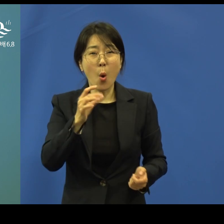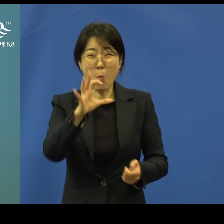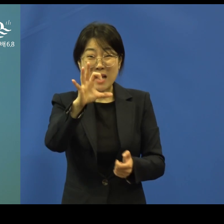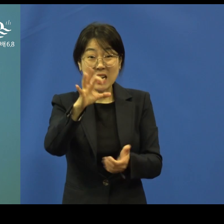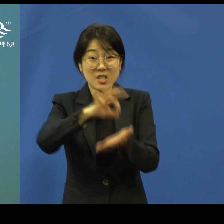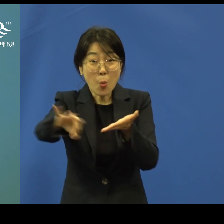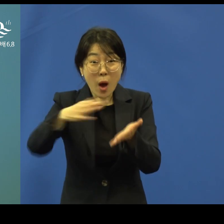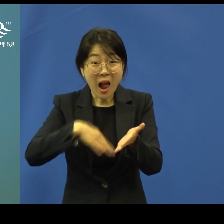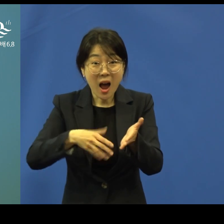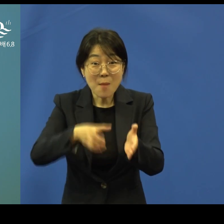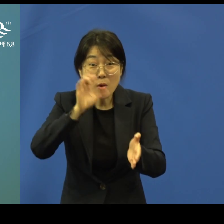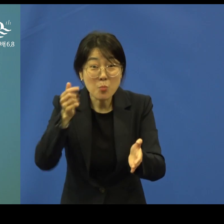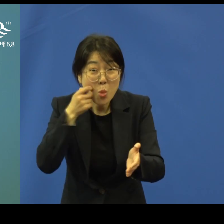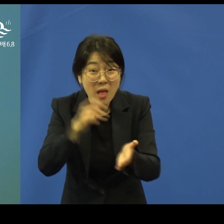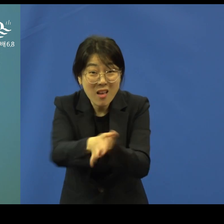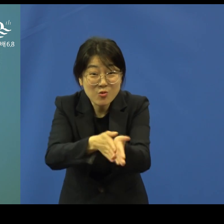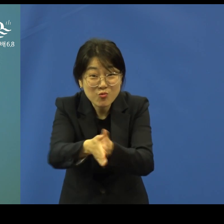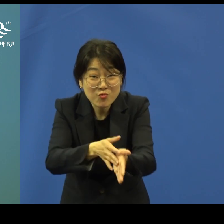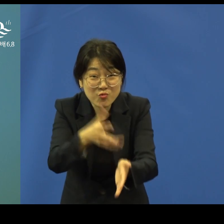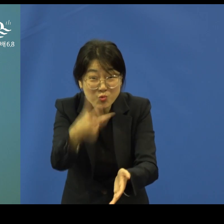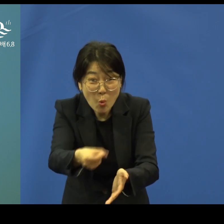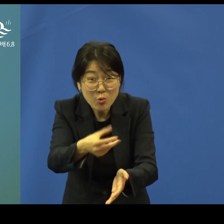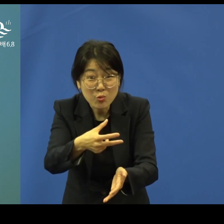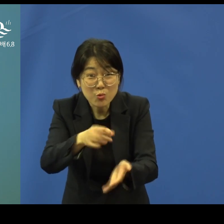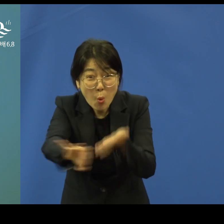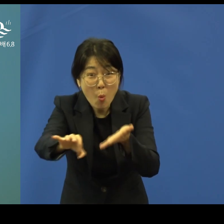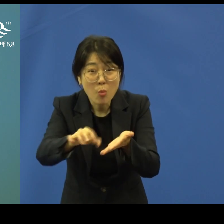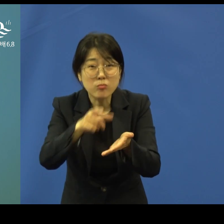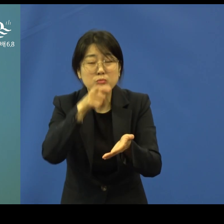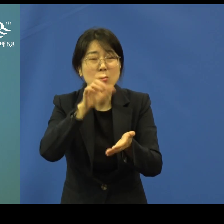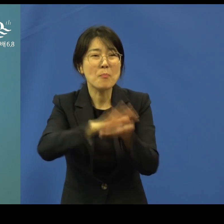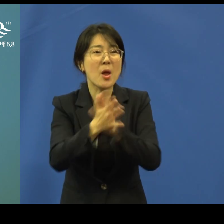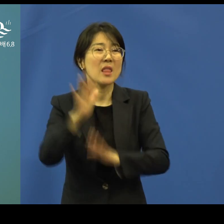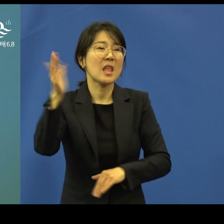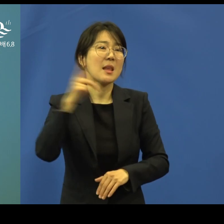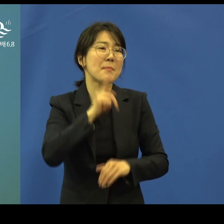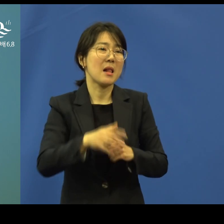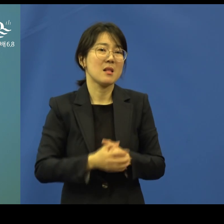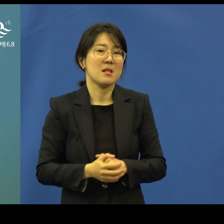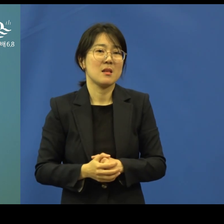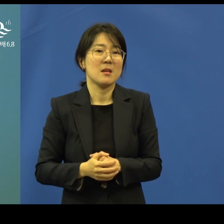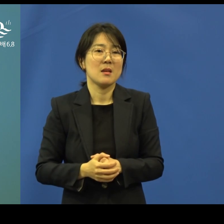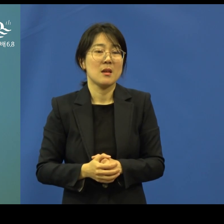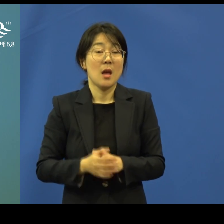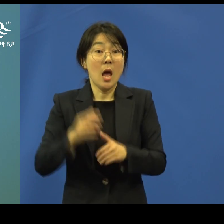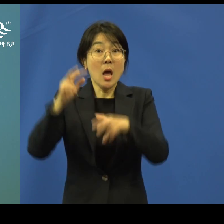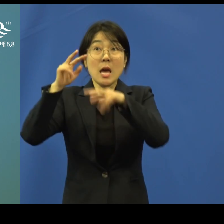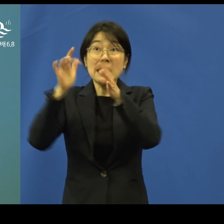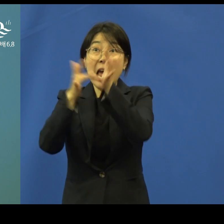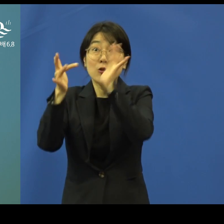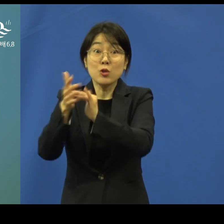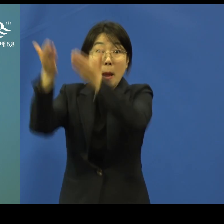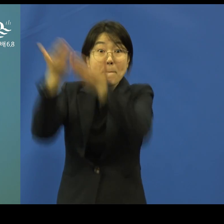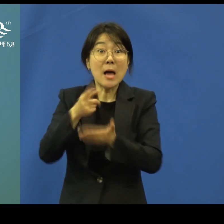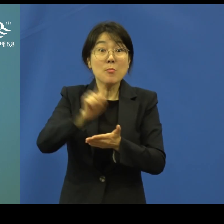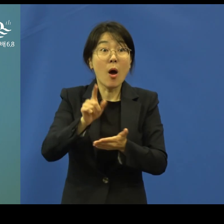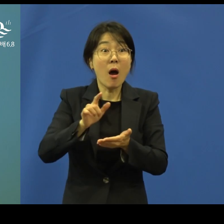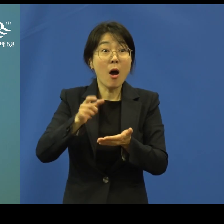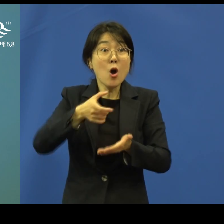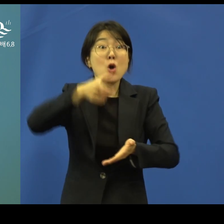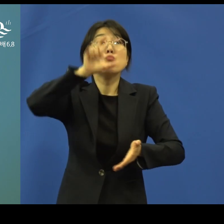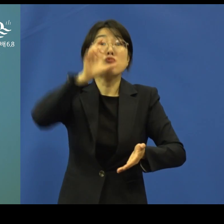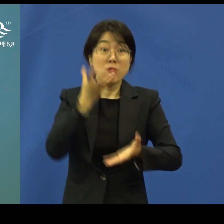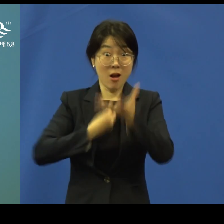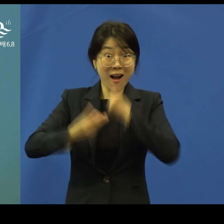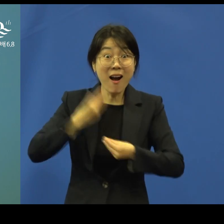그러니까 구토를 유발한다. 그러니까 그리스도인이라고 하는 이름을 가지고 있지만, 교회라고 하는 이름을 갖고 있지만